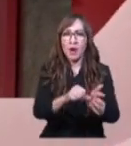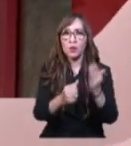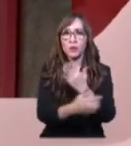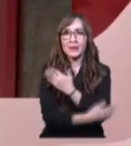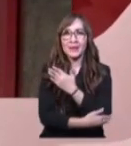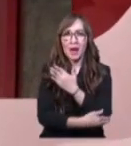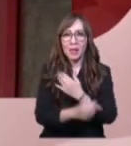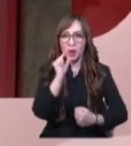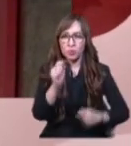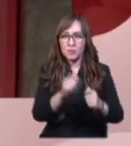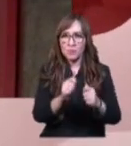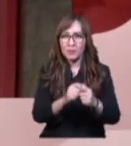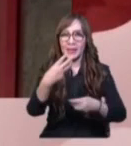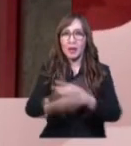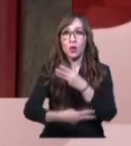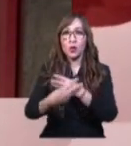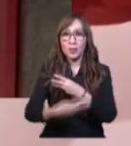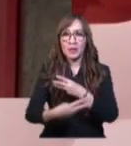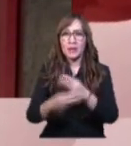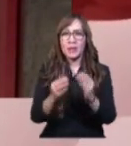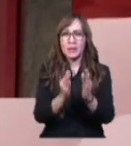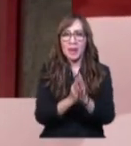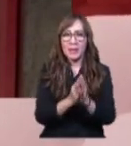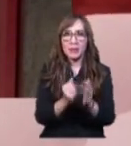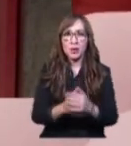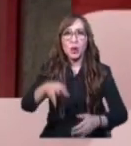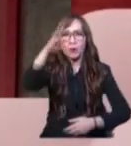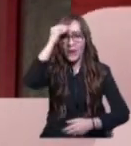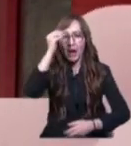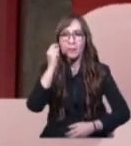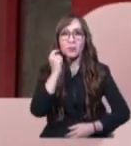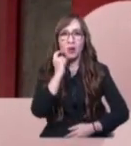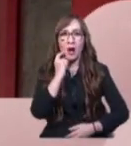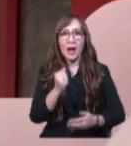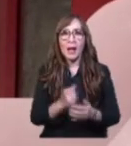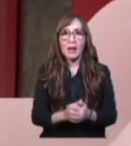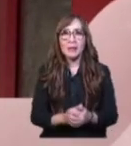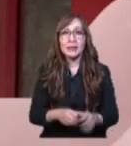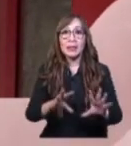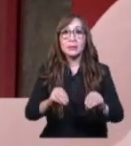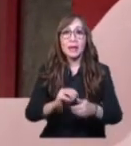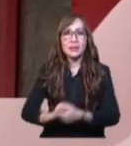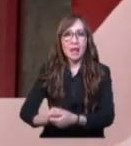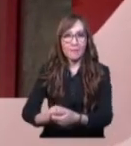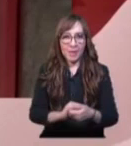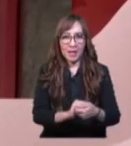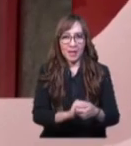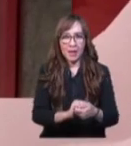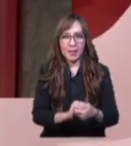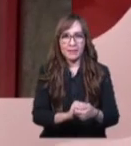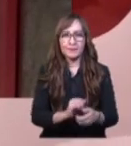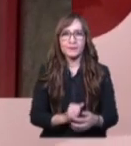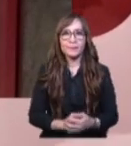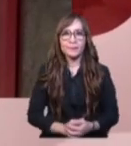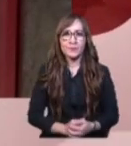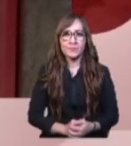merecovery perekonomiannya dan saling sadar kembali tentang namanya gotong royong. Ini adalah saat paling nyata untuk kita